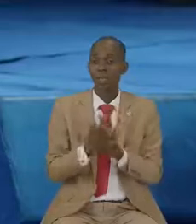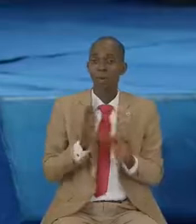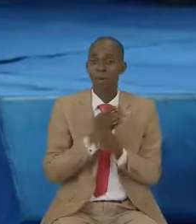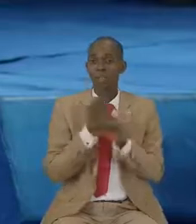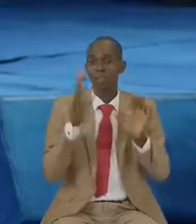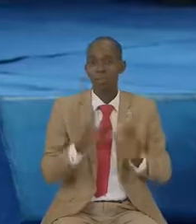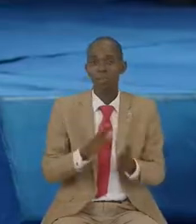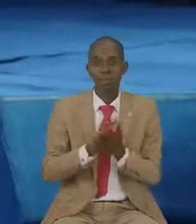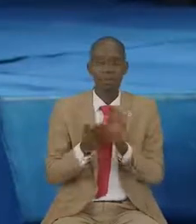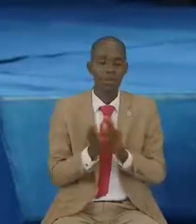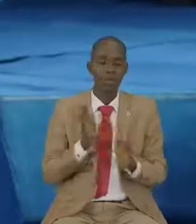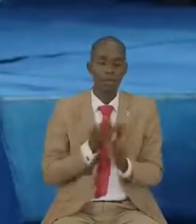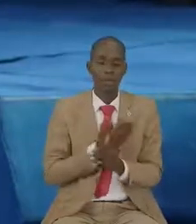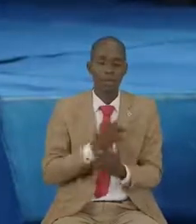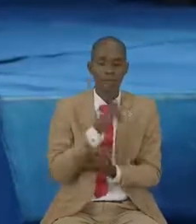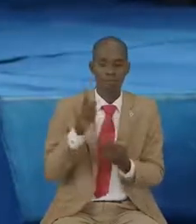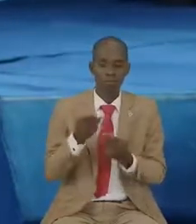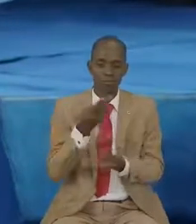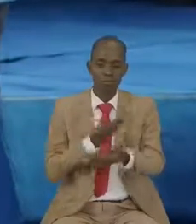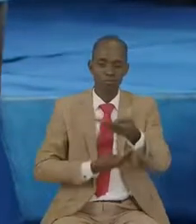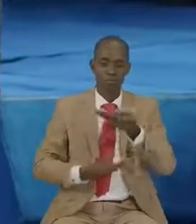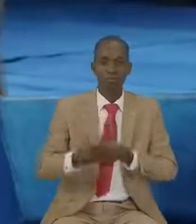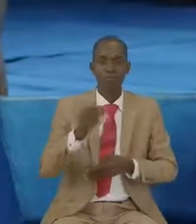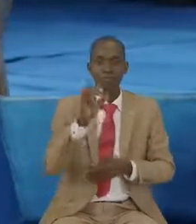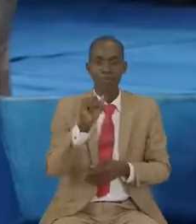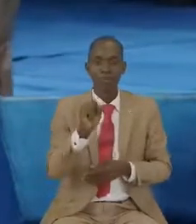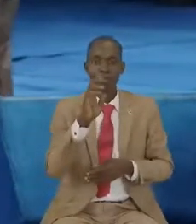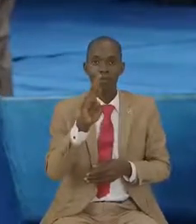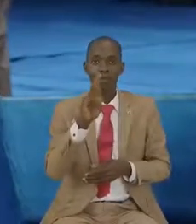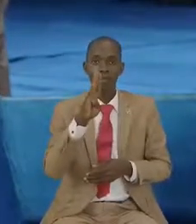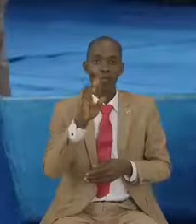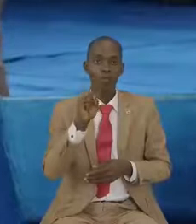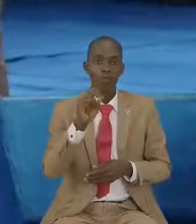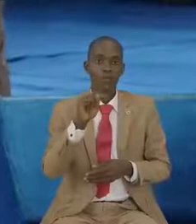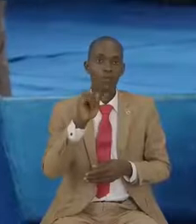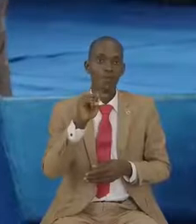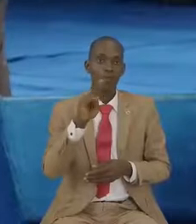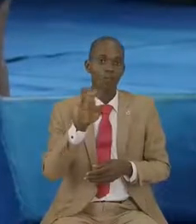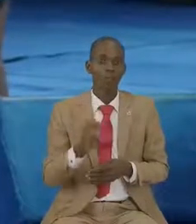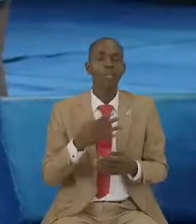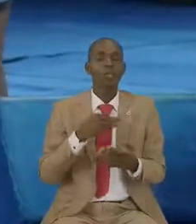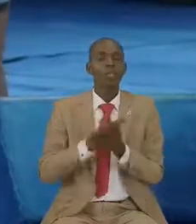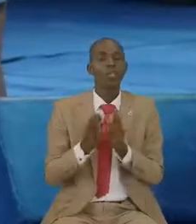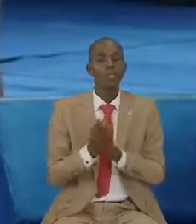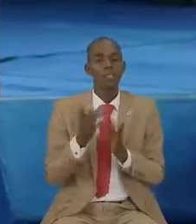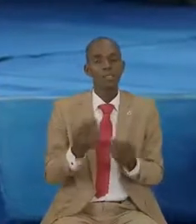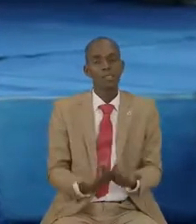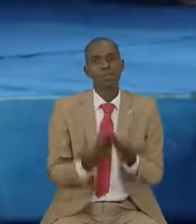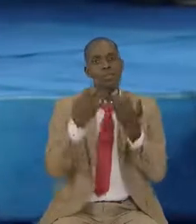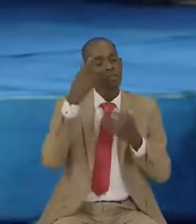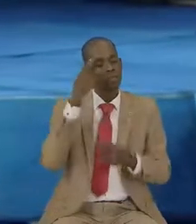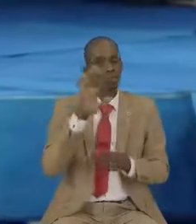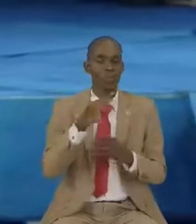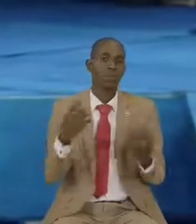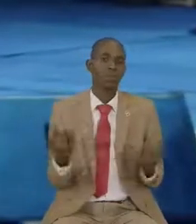de Dieu et c'est lui qui est venu en tant que sauveur substitut. Il est venu comme le sacrifice